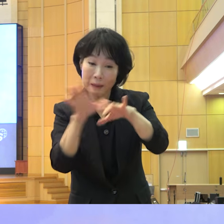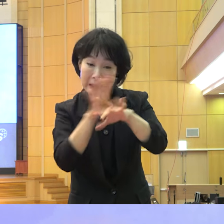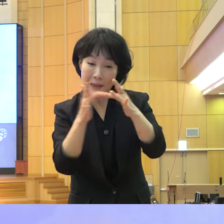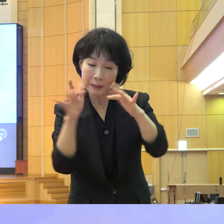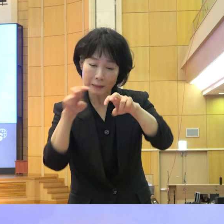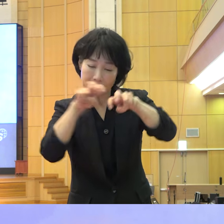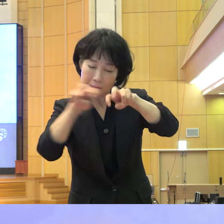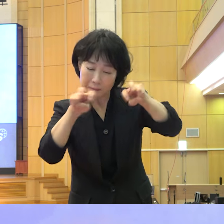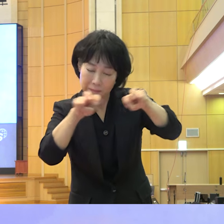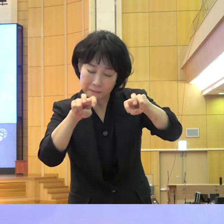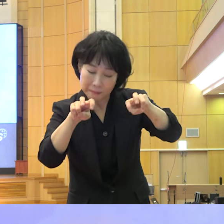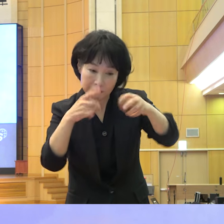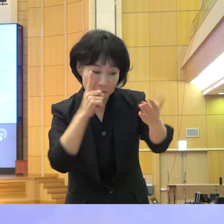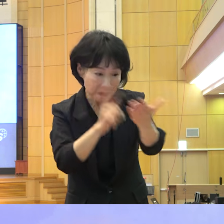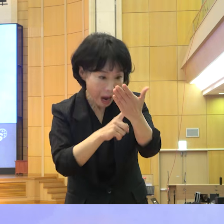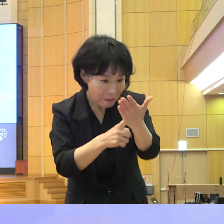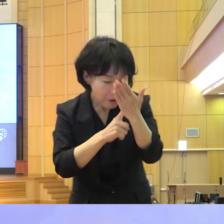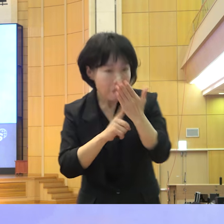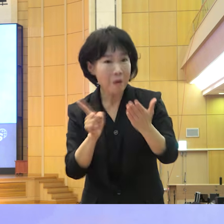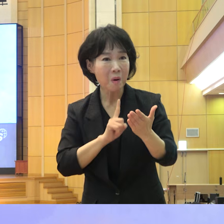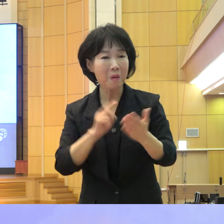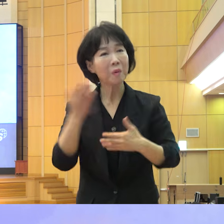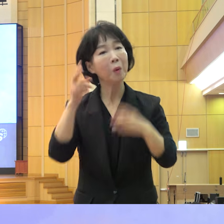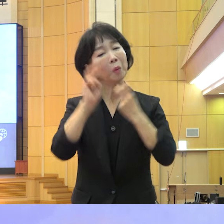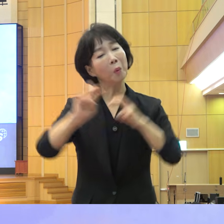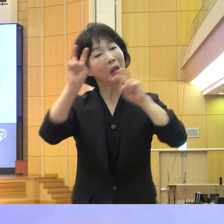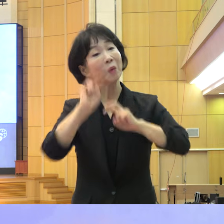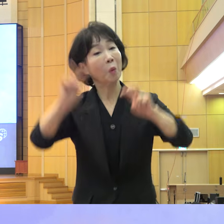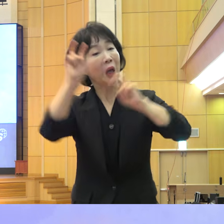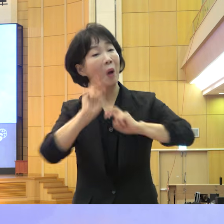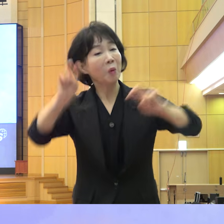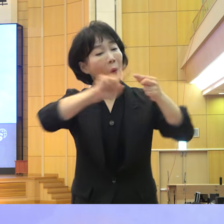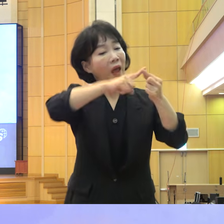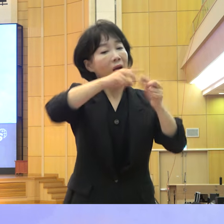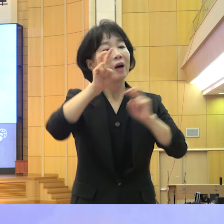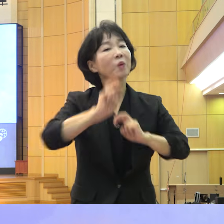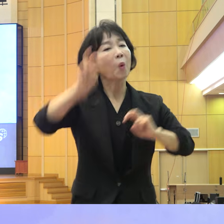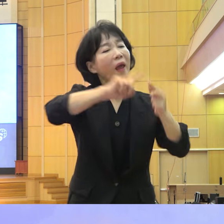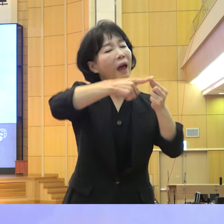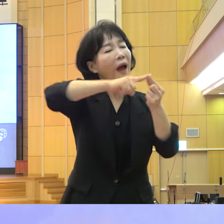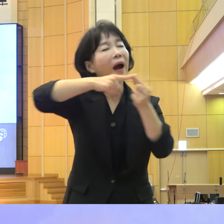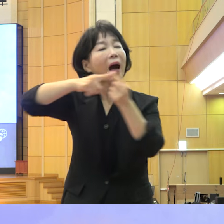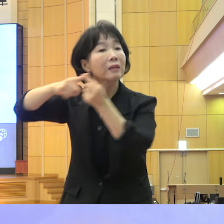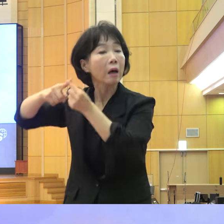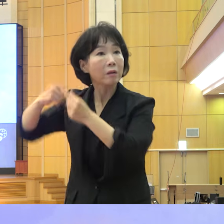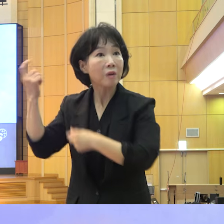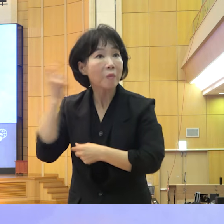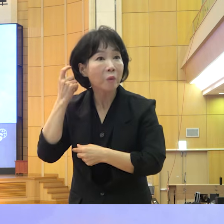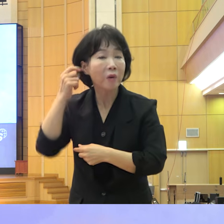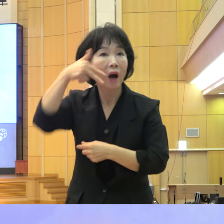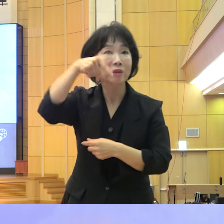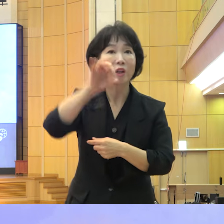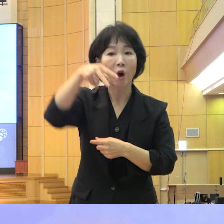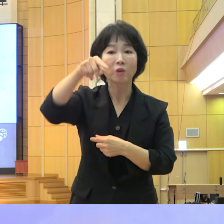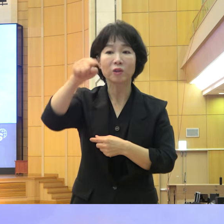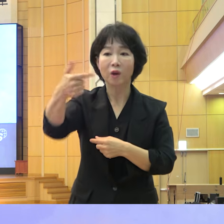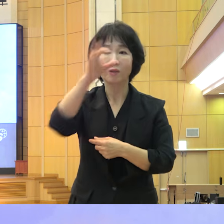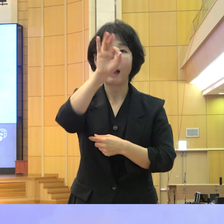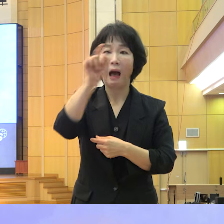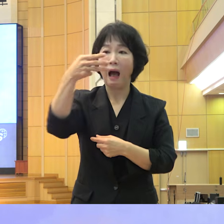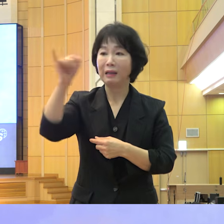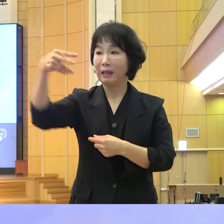노래 가사가 그런 게 있어요. 그게 무슨 뭐 하여튼 정선 아리랑 뭐 이런 거에 뭐 이렇게 해서